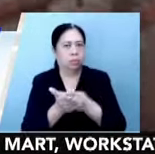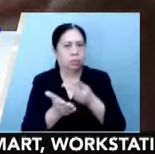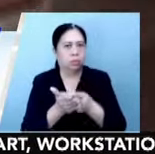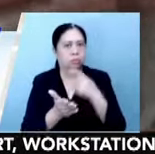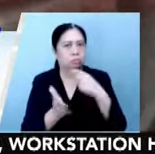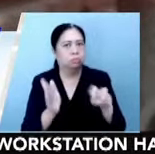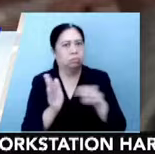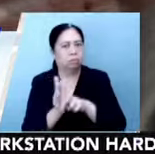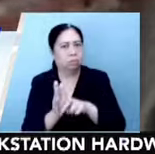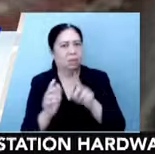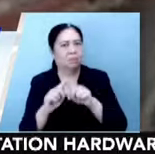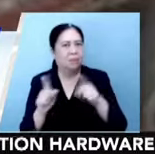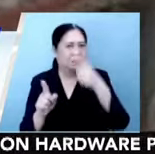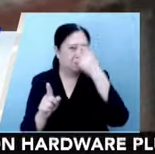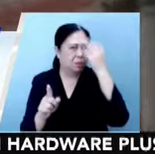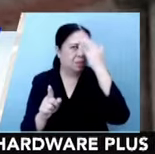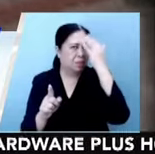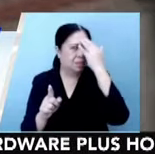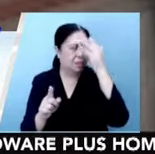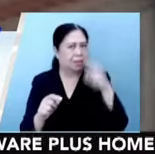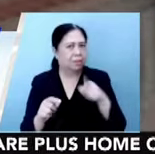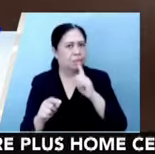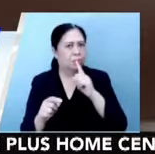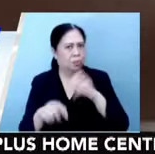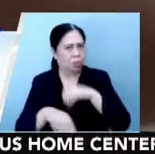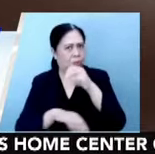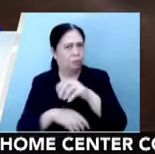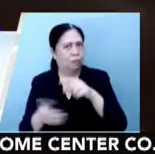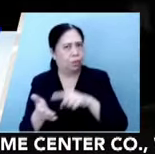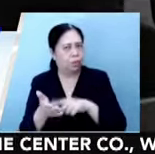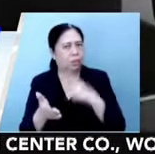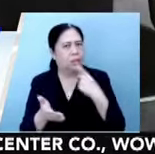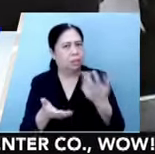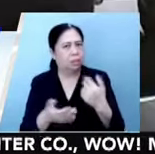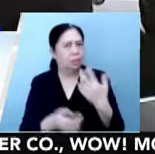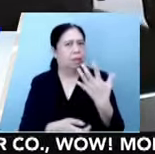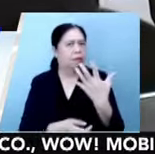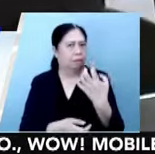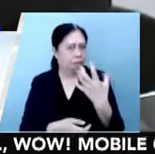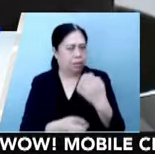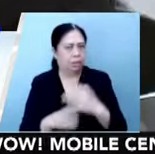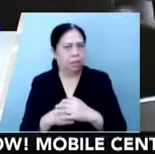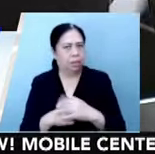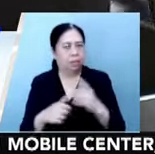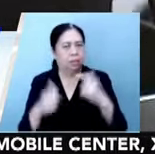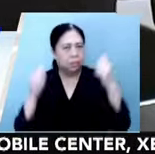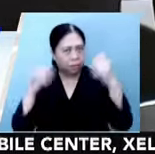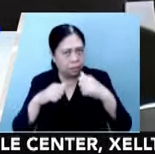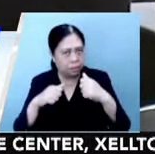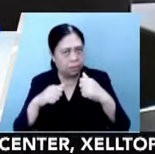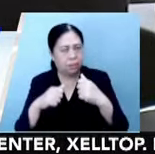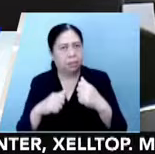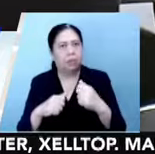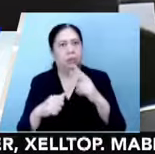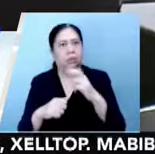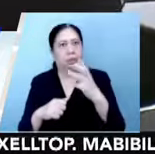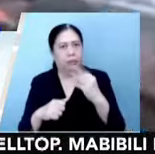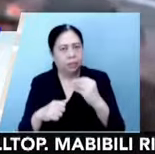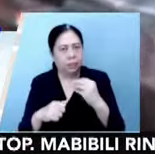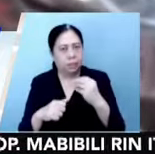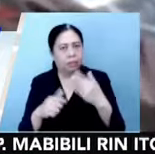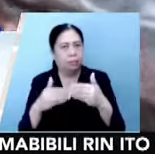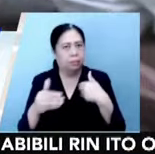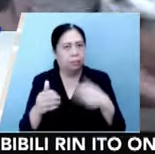pero dahil alam daw ng tricycle driver na sobra ito, siningil niya ng 500. Nagkasundo raw sila sa 250 bago sumakay ang